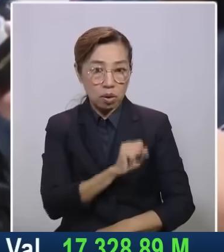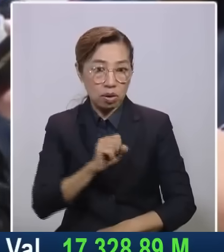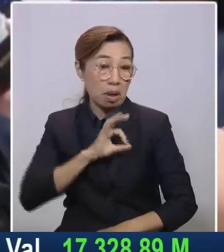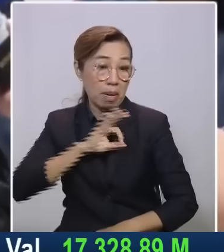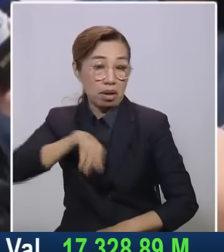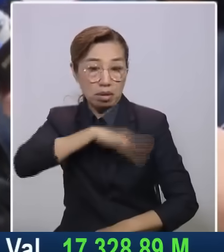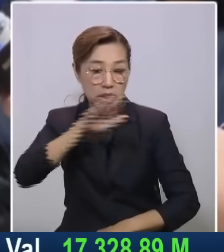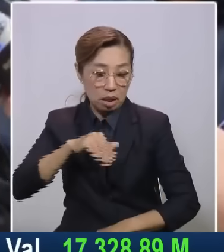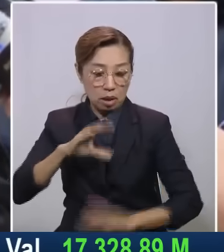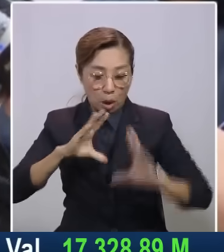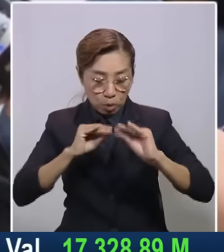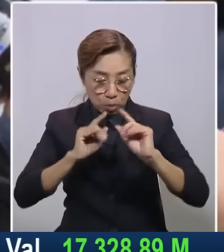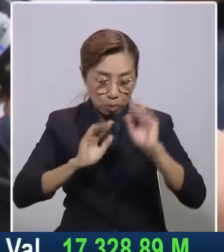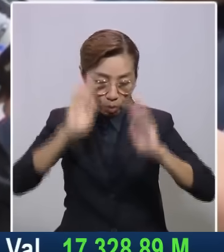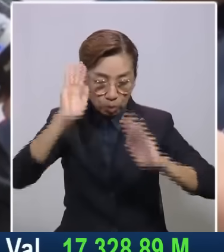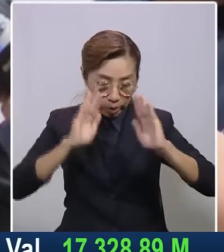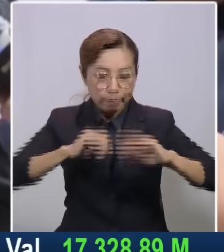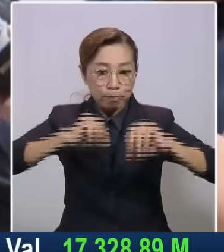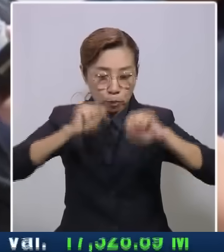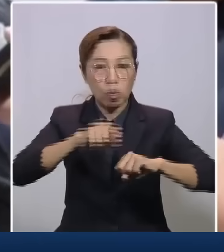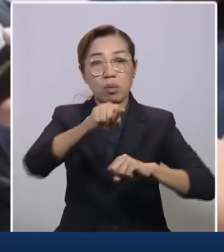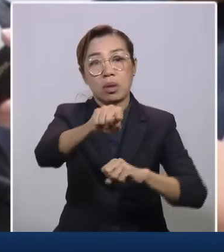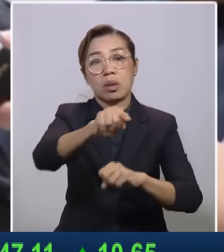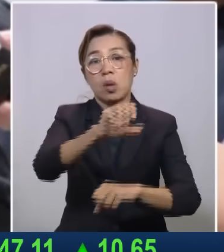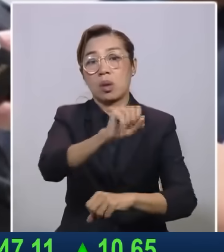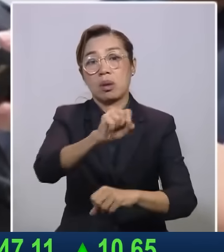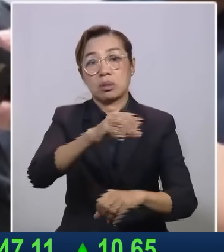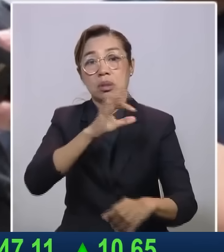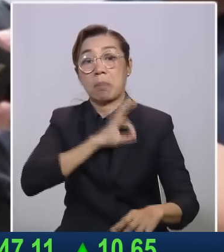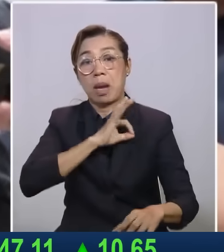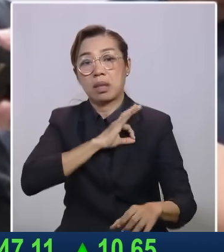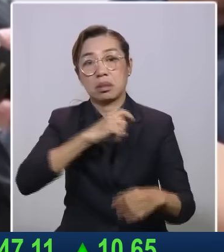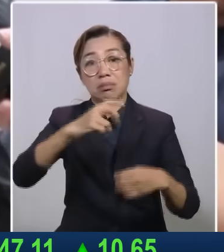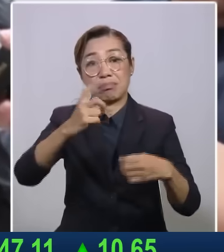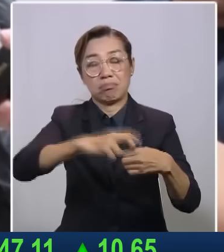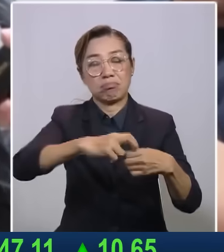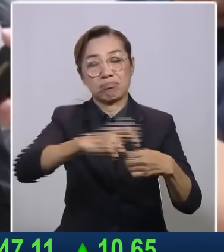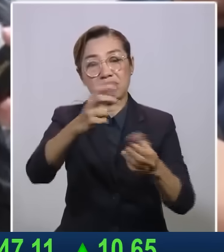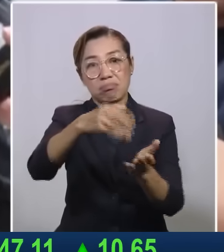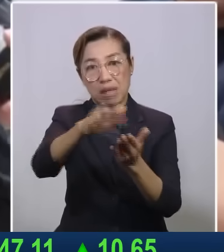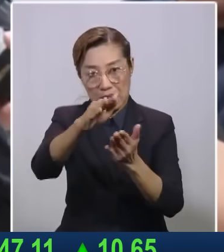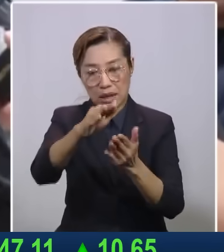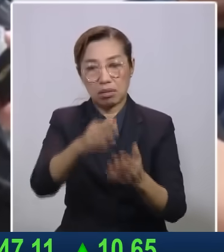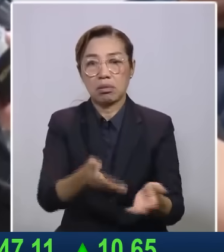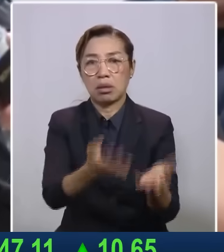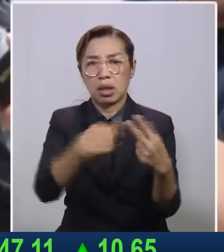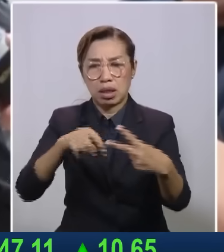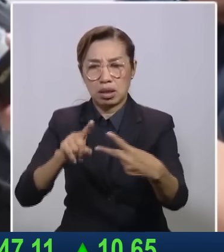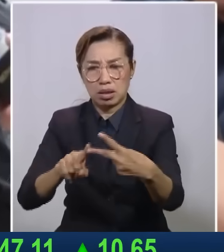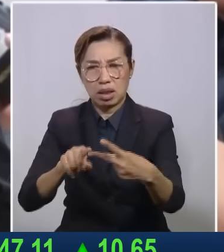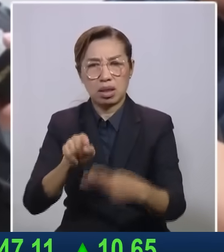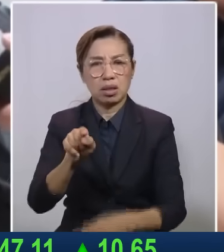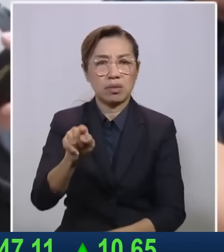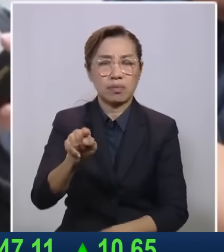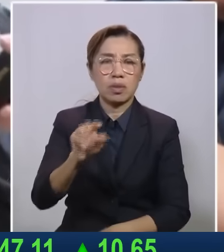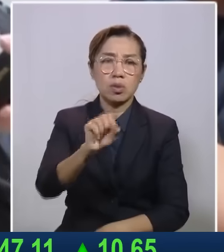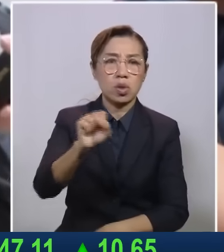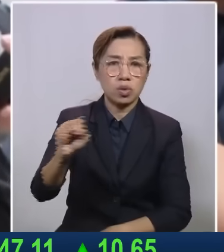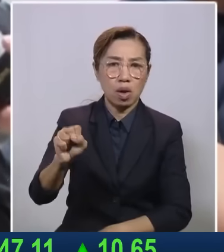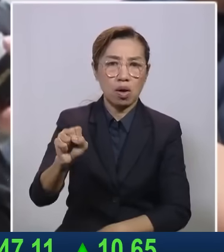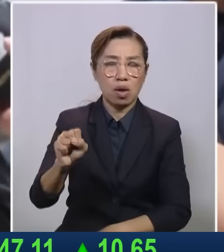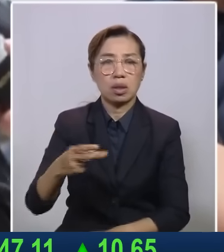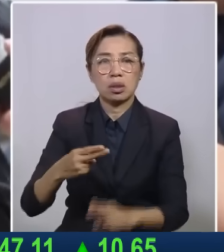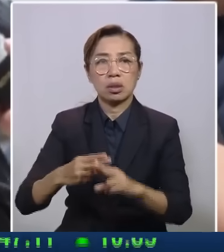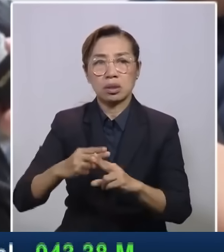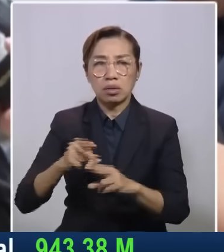ประชุมร่วมก็ให้ขับออกจากการเป็นสมาชิกพรรคก้าไกลนะครับส่วนอีกหนึกรณีก็คือกรณีคุณชัย